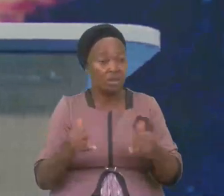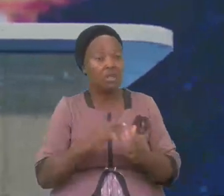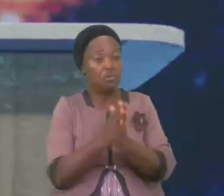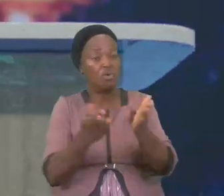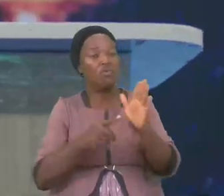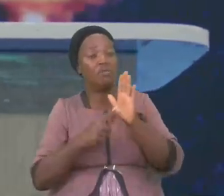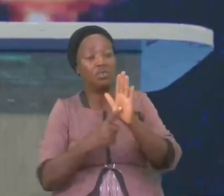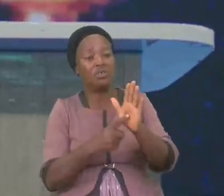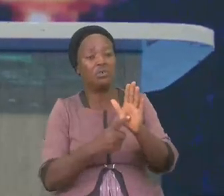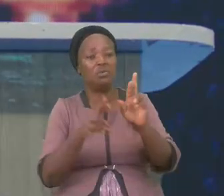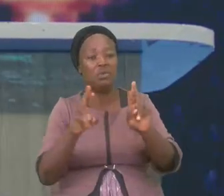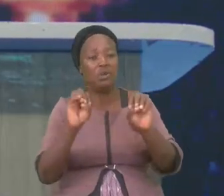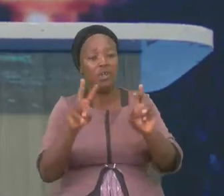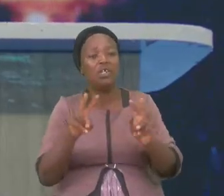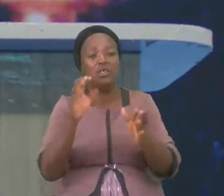En